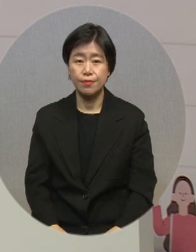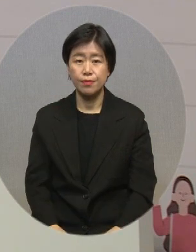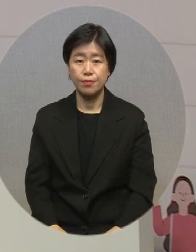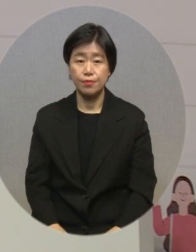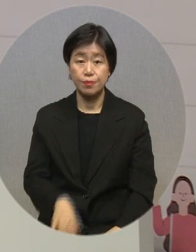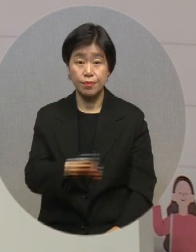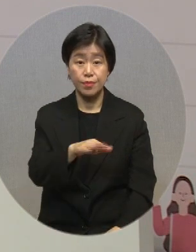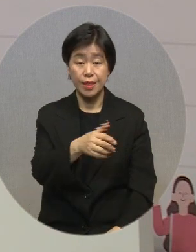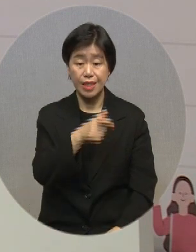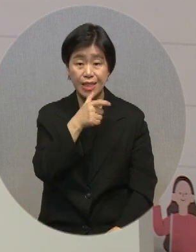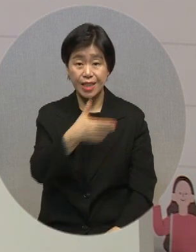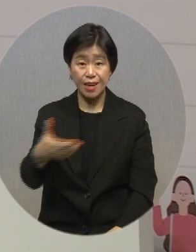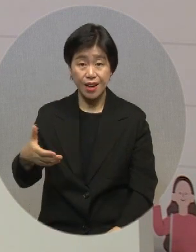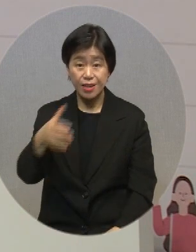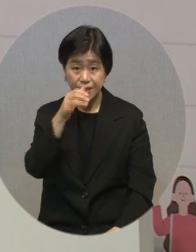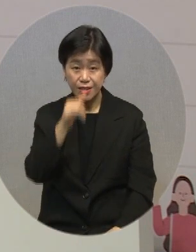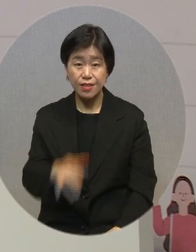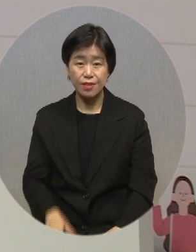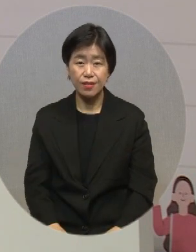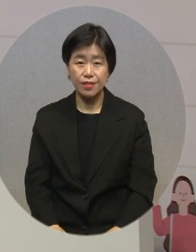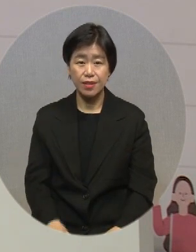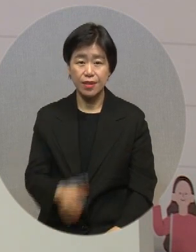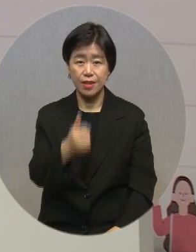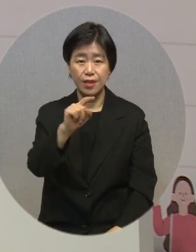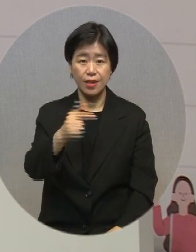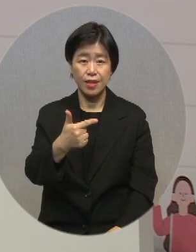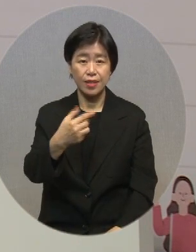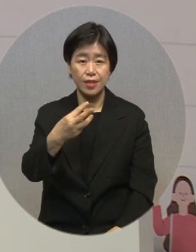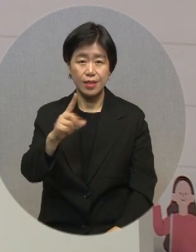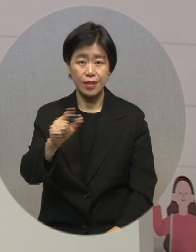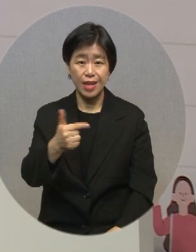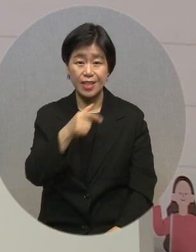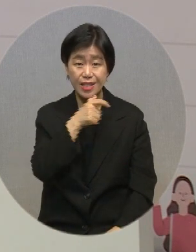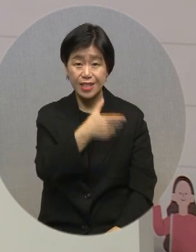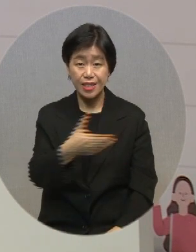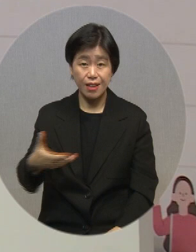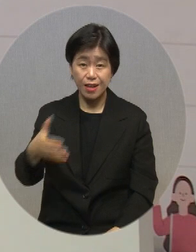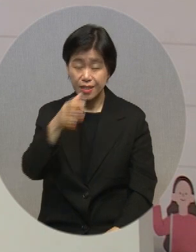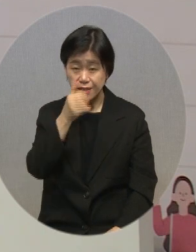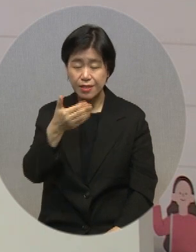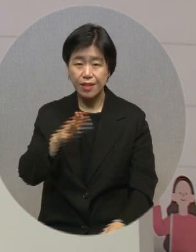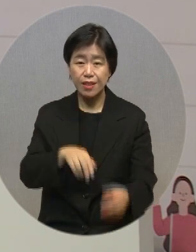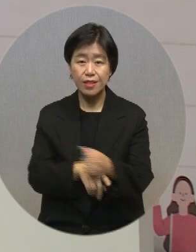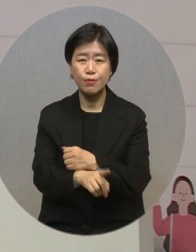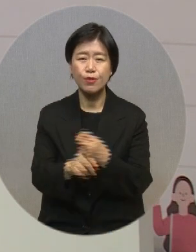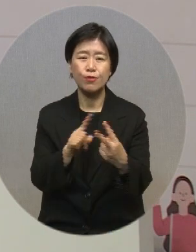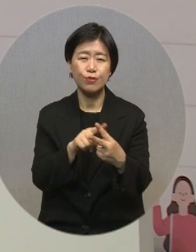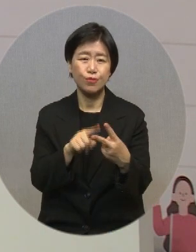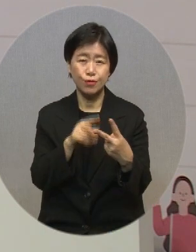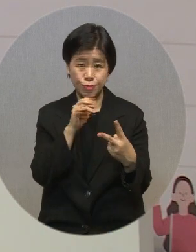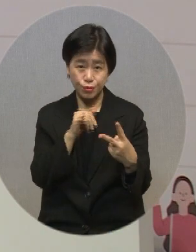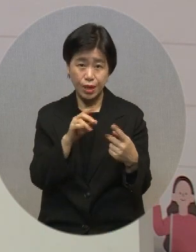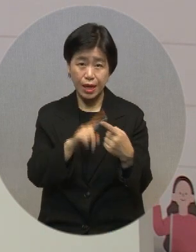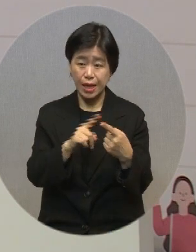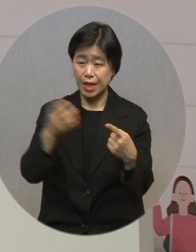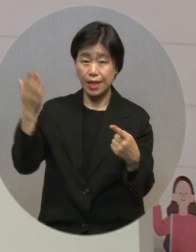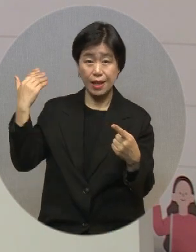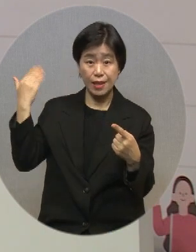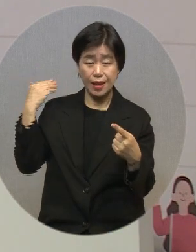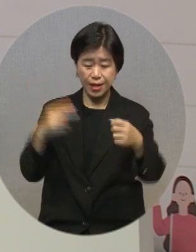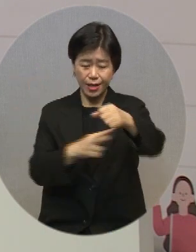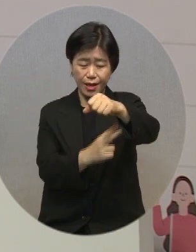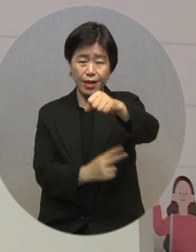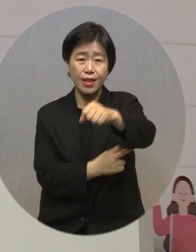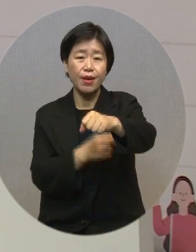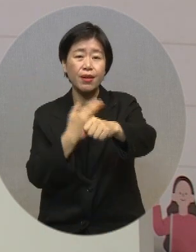있잖아요, 한탄강. 네, 네. 그리고 이제 한탄강이라는 거는 네. 두 가지 의미가 있는데 옛날엔 다리가 없었잖아요. 네,